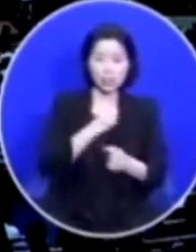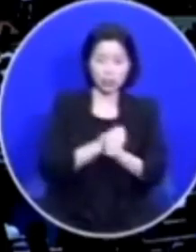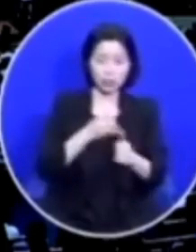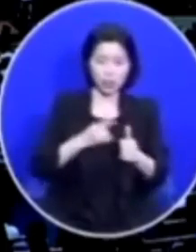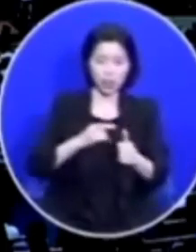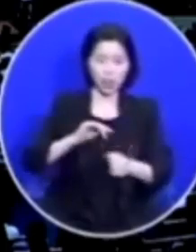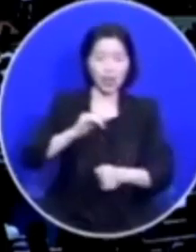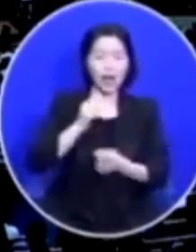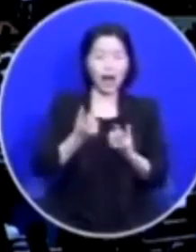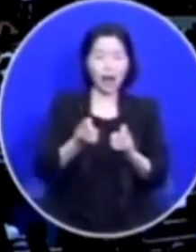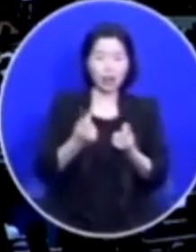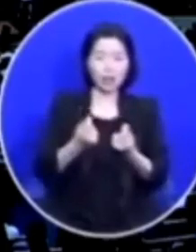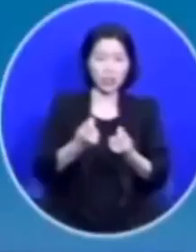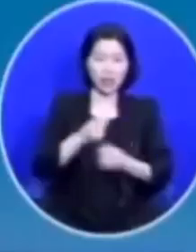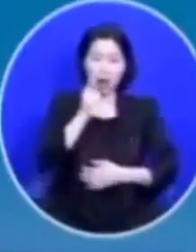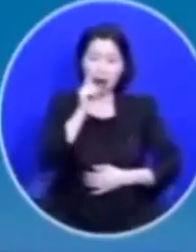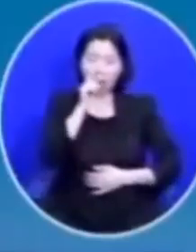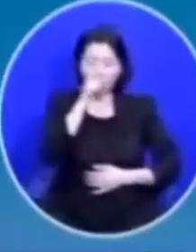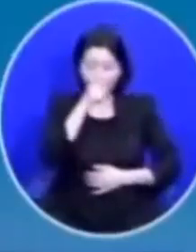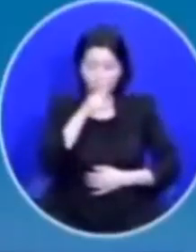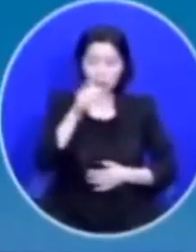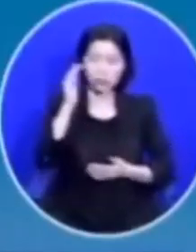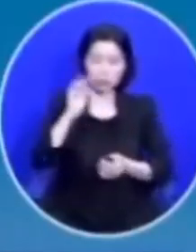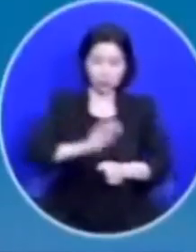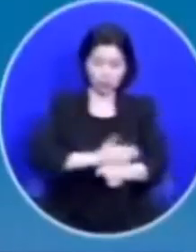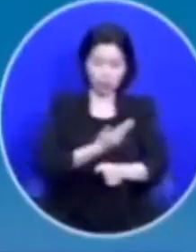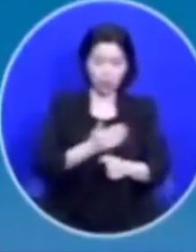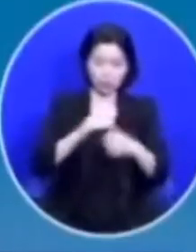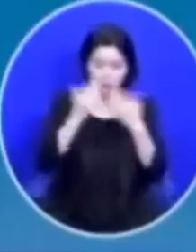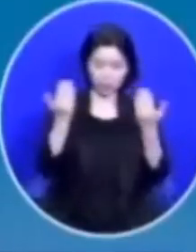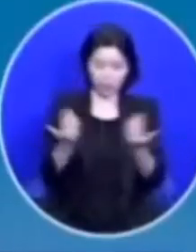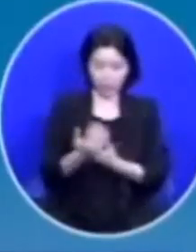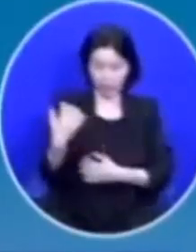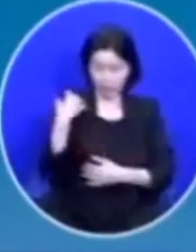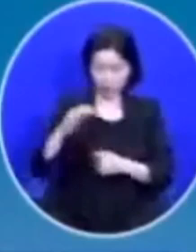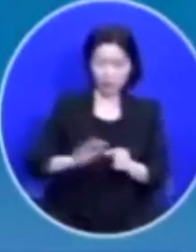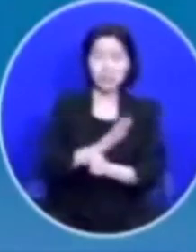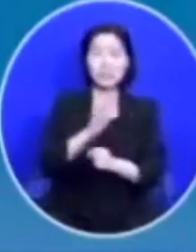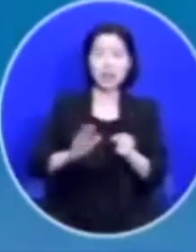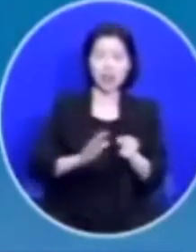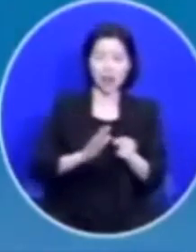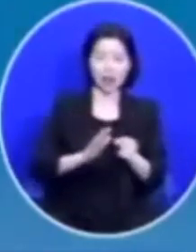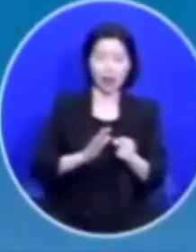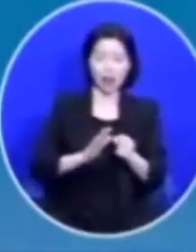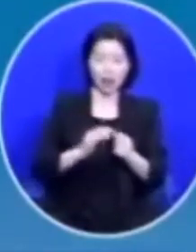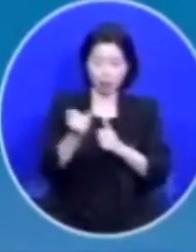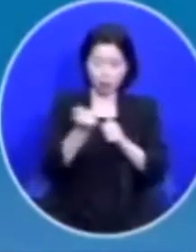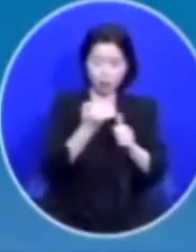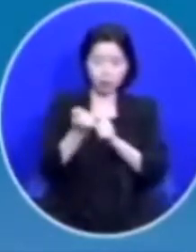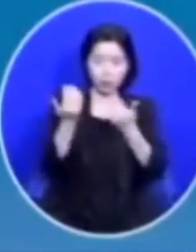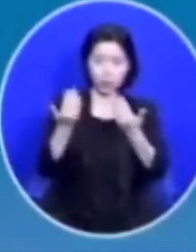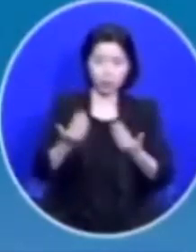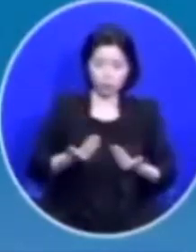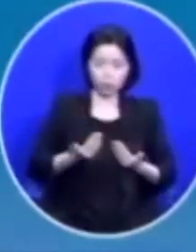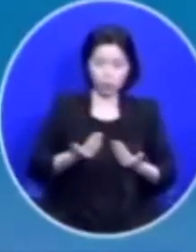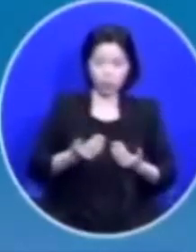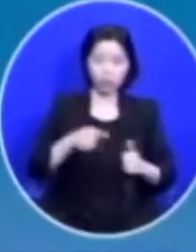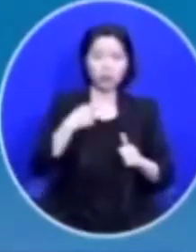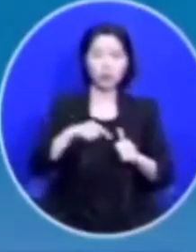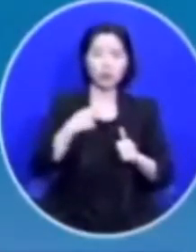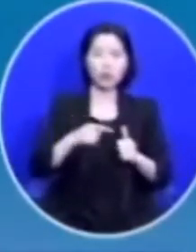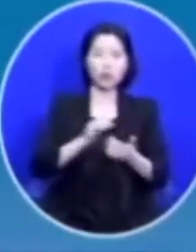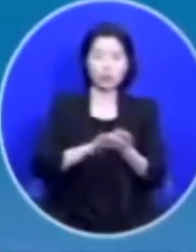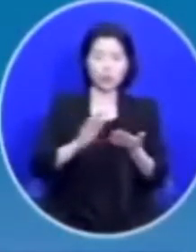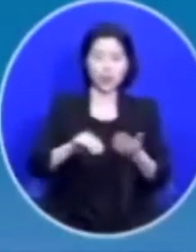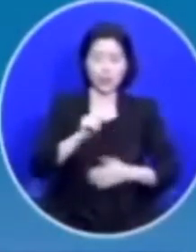잘못 까지 다 책임지는 사랑을 하라 하는 것이 부부에게 주시는 교훈 입니다 자 이